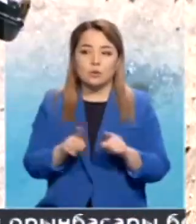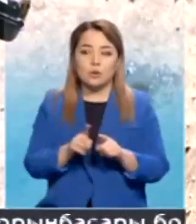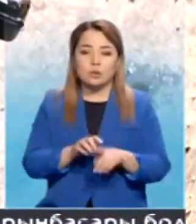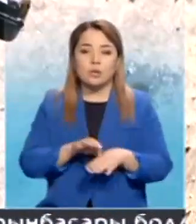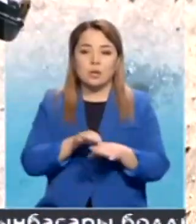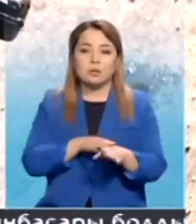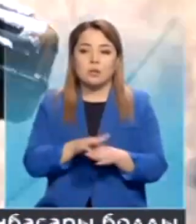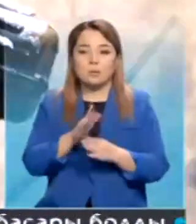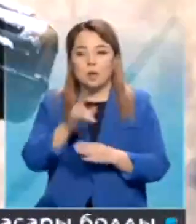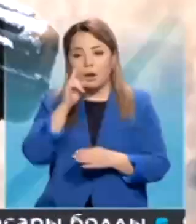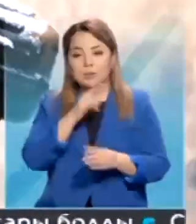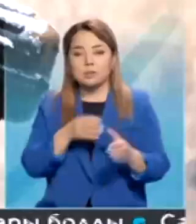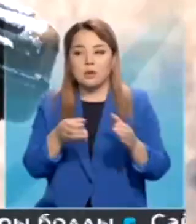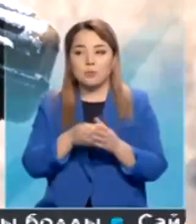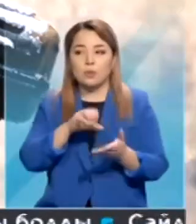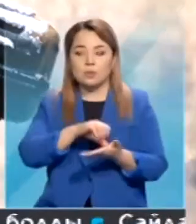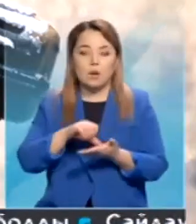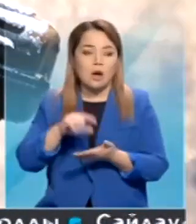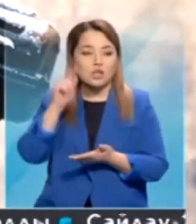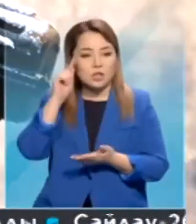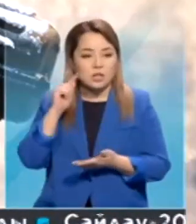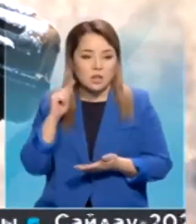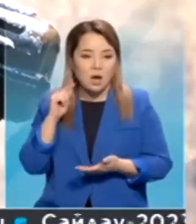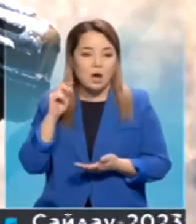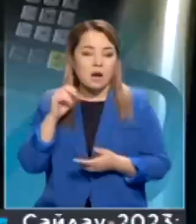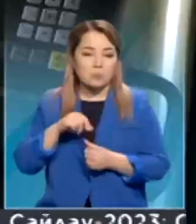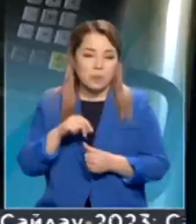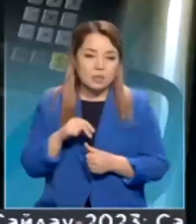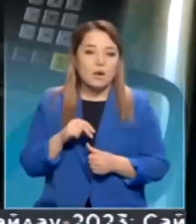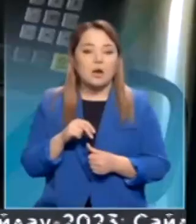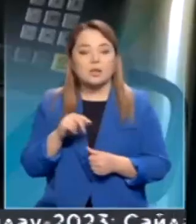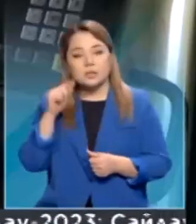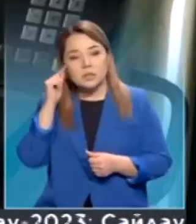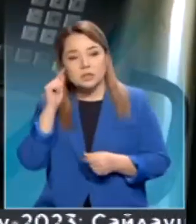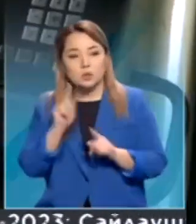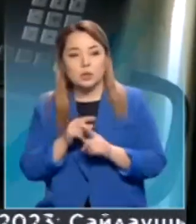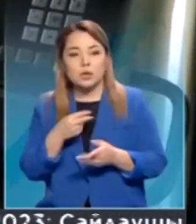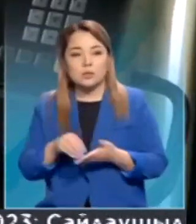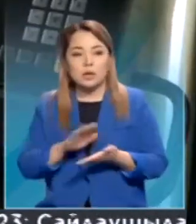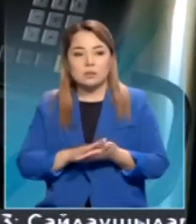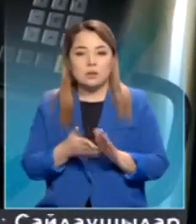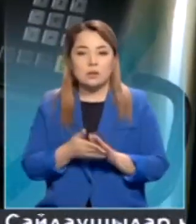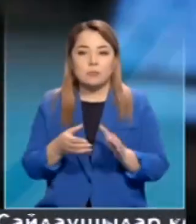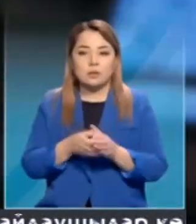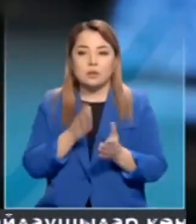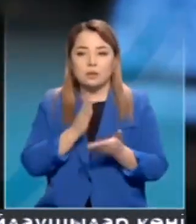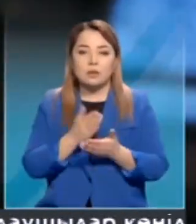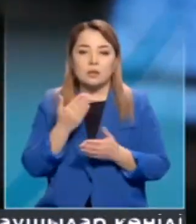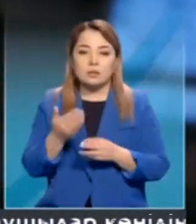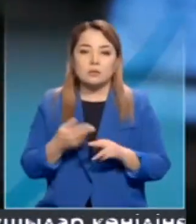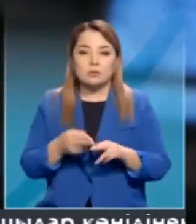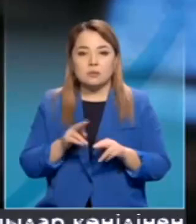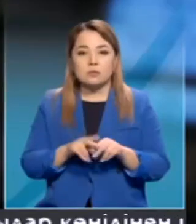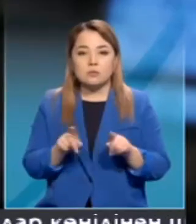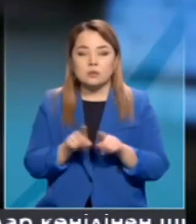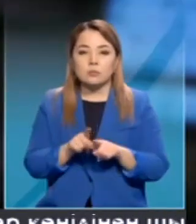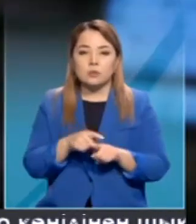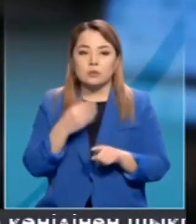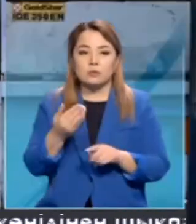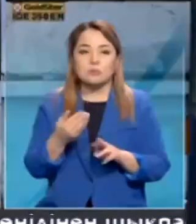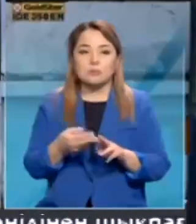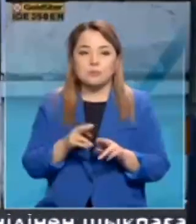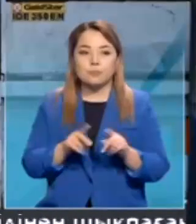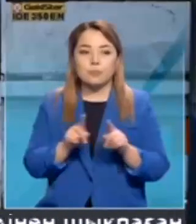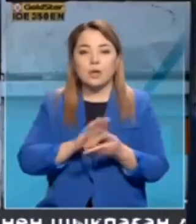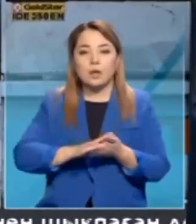өнімдерді қазақстандық компаниялардан бөлек Әзербайжан, Армения, Қырғызстан елдері де сатып алып отыр. Бірақ биыл өнімдерінің жартысынан көбін алатын маңғыстаулық